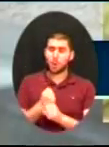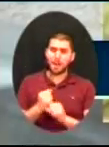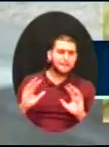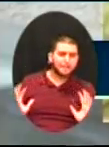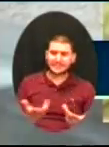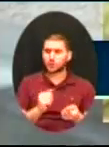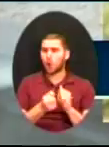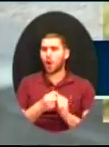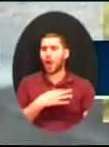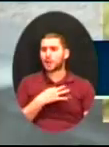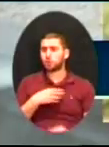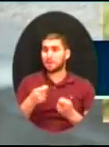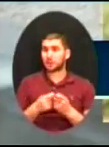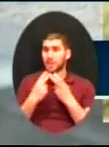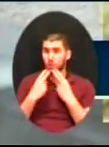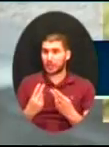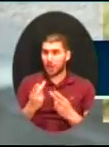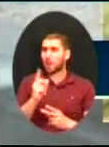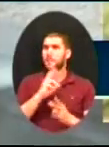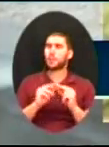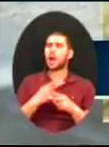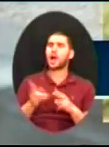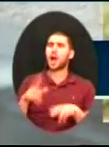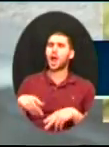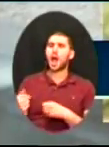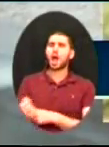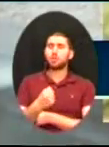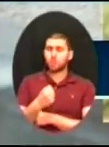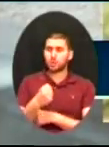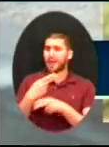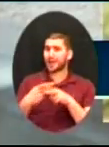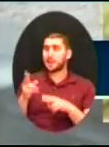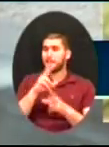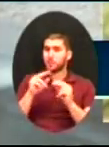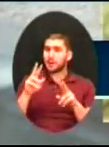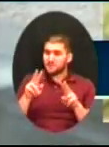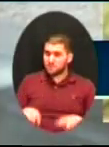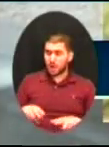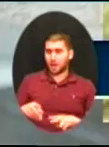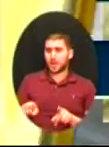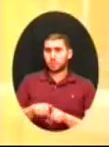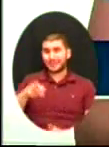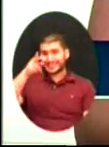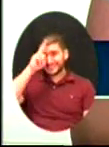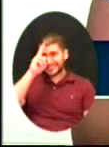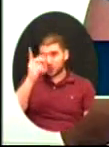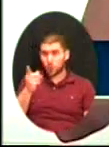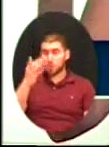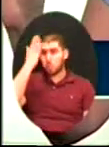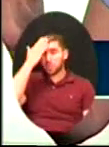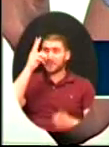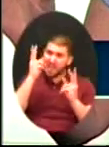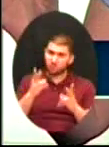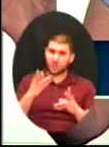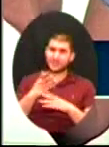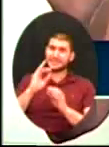בפזיזות או באדישות לגבי התוצאה, הרי לא מדובר כאן רק על השרירשלנות גרדה, מדובר כאן ממש בלקיחת סיכון מודע, ואפשר גם